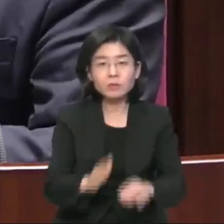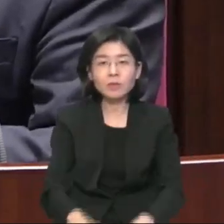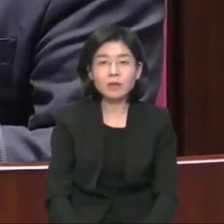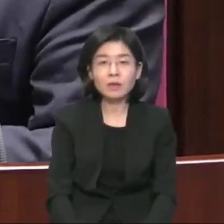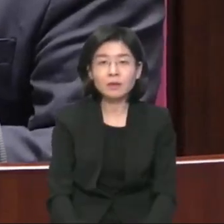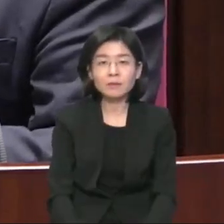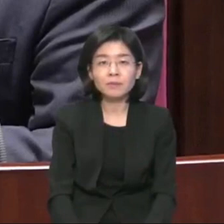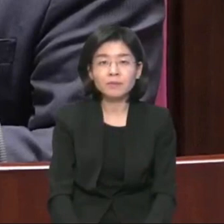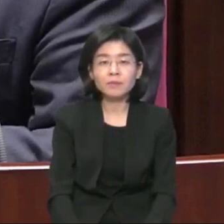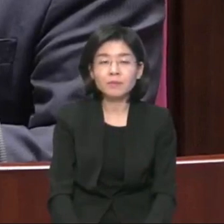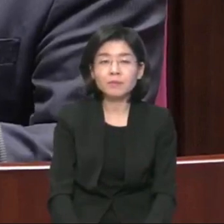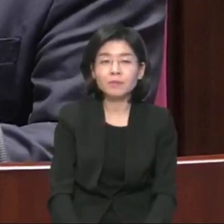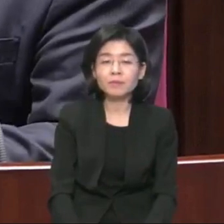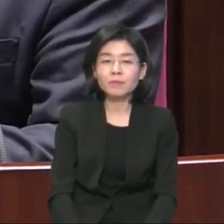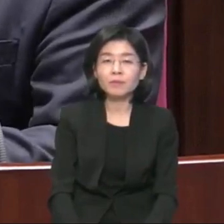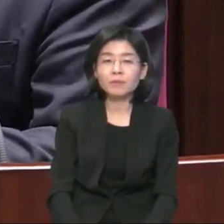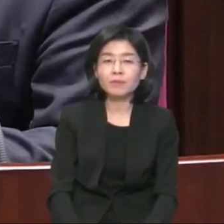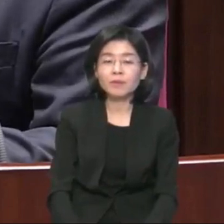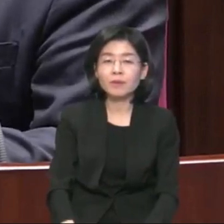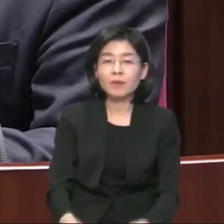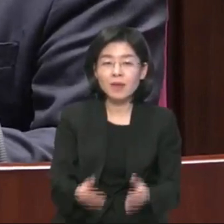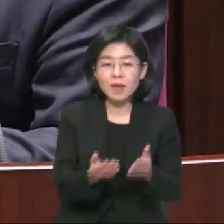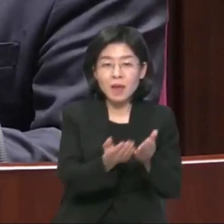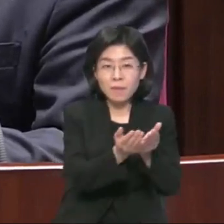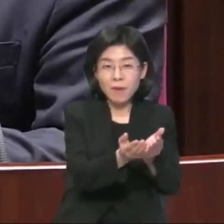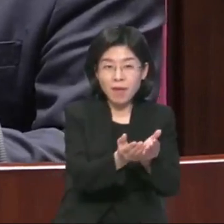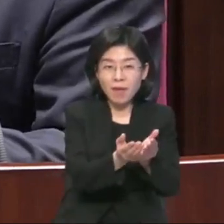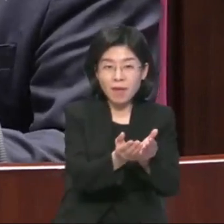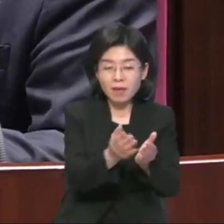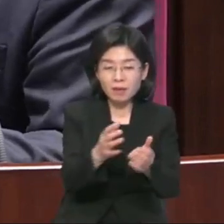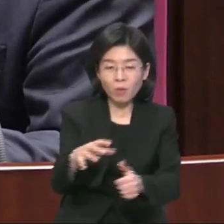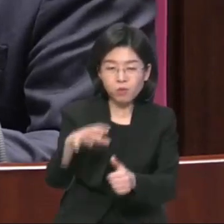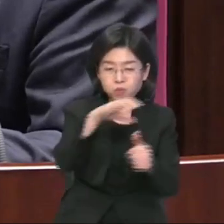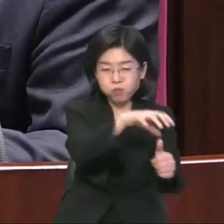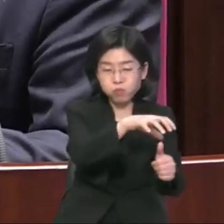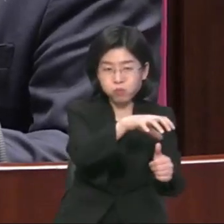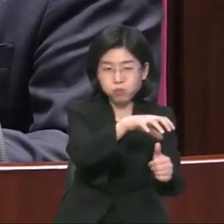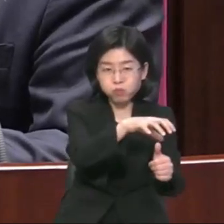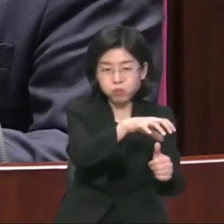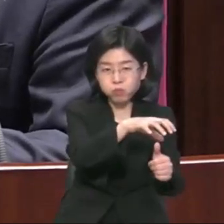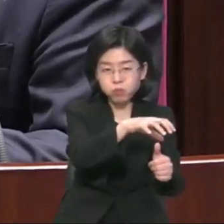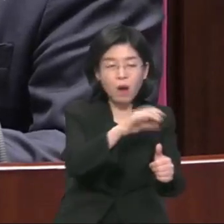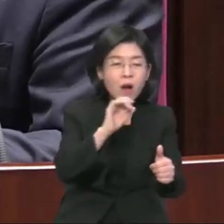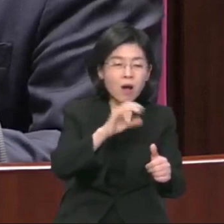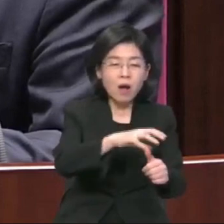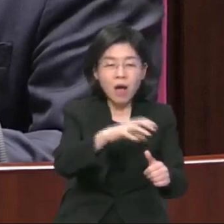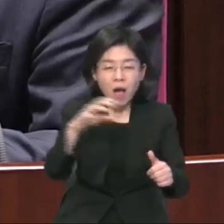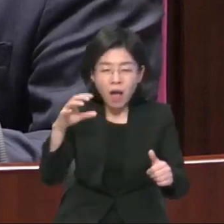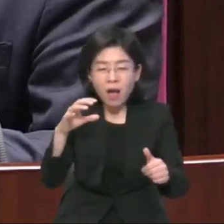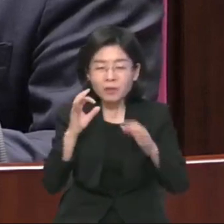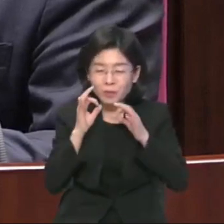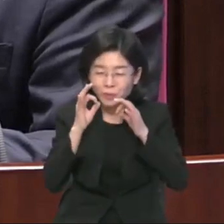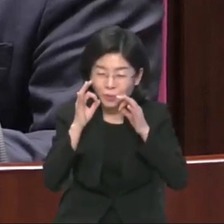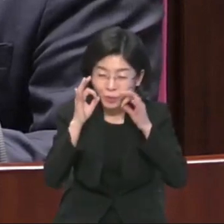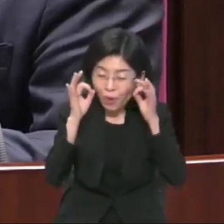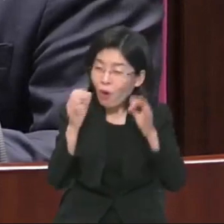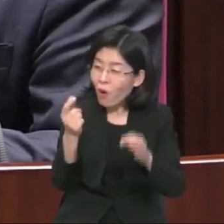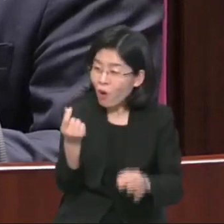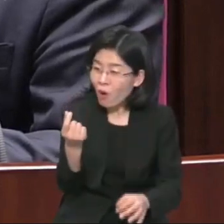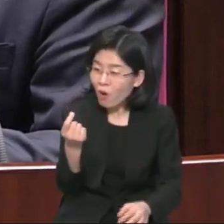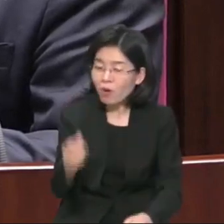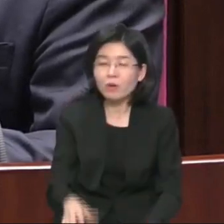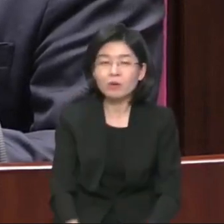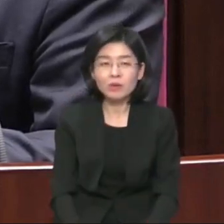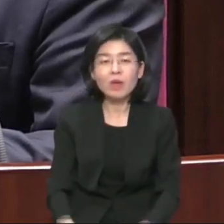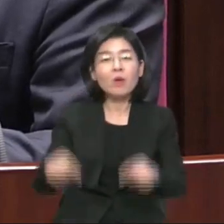지금까지 여러 가지 초기에는 어려웠는데 빨리 이런 것들이 진행되는데 그 중간 과정에 많은 노력을 하신 것 같아요. 네,